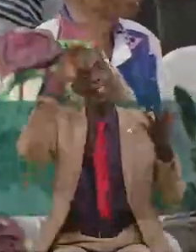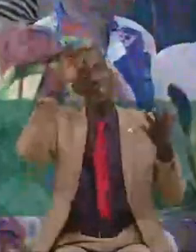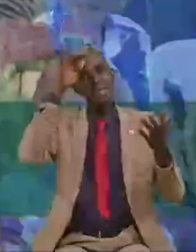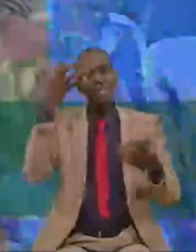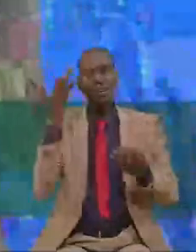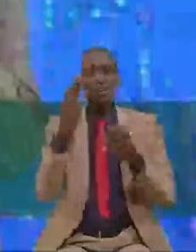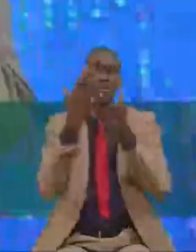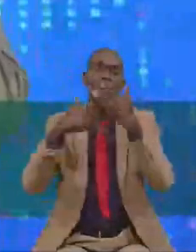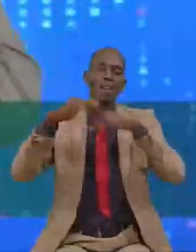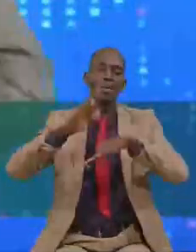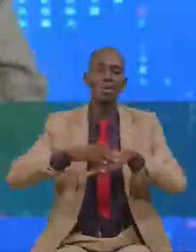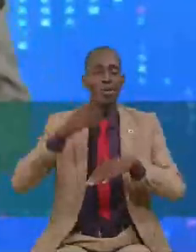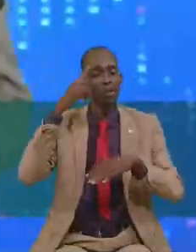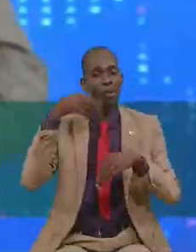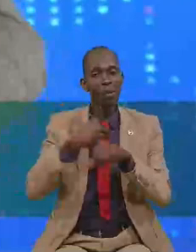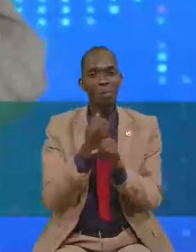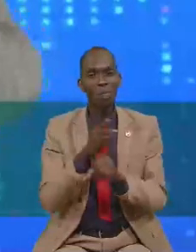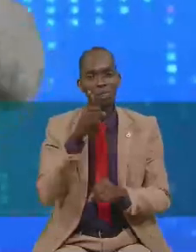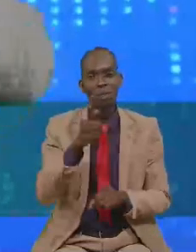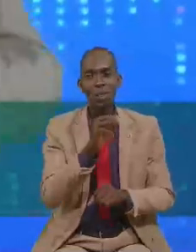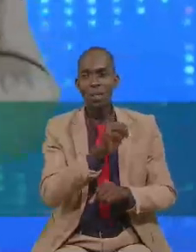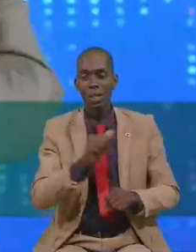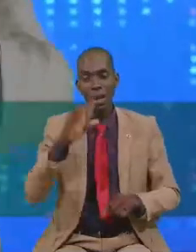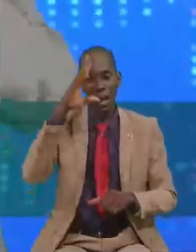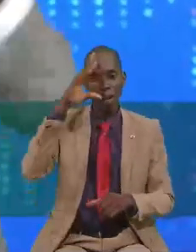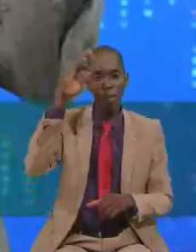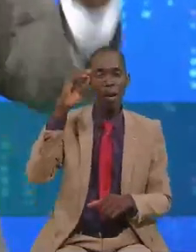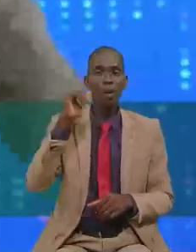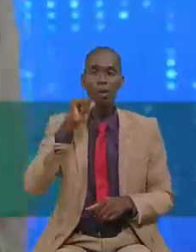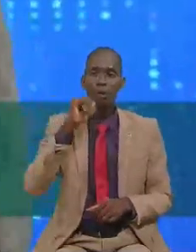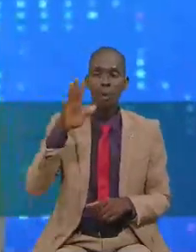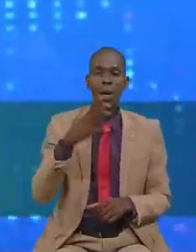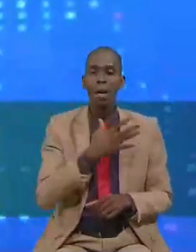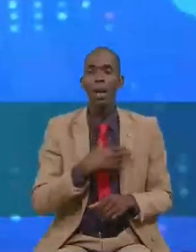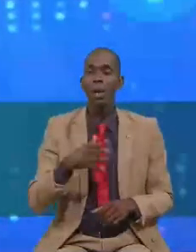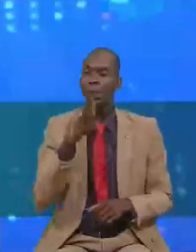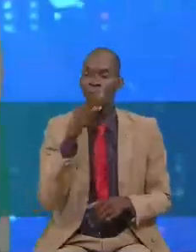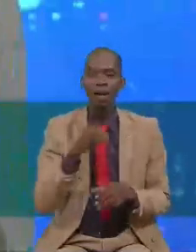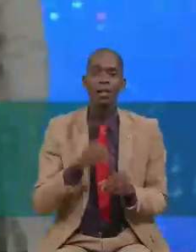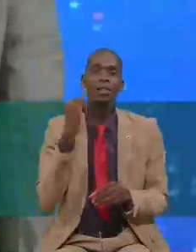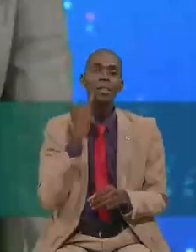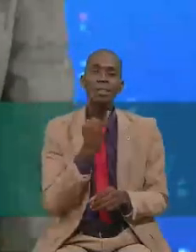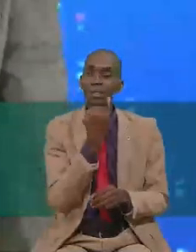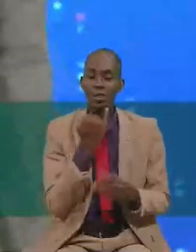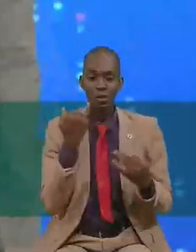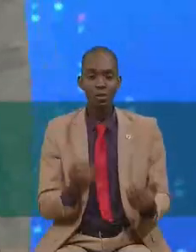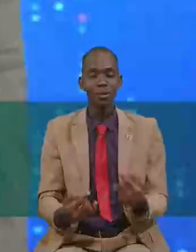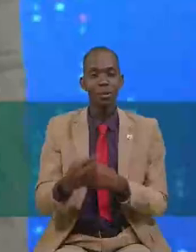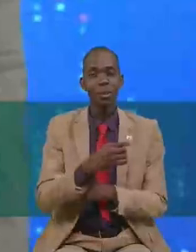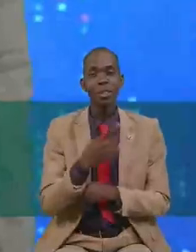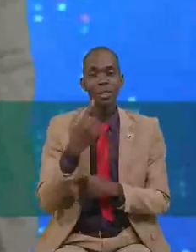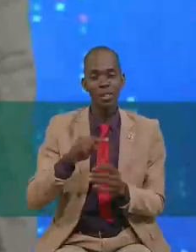ciel, en faisant de toi un homme, une femme et une mère d'Israël, aujourd'hui, c'est